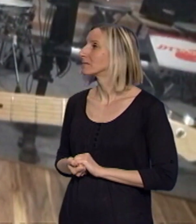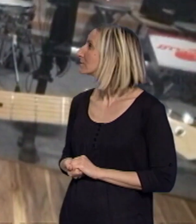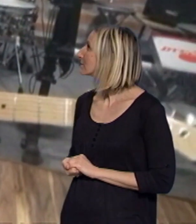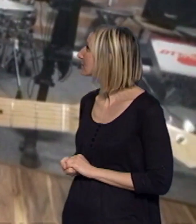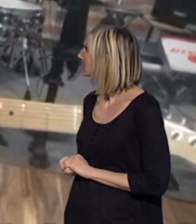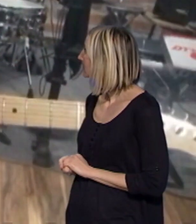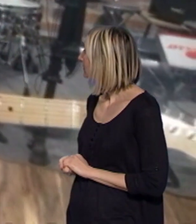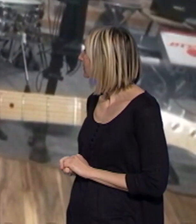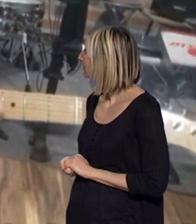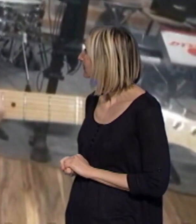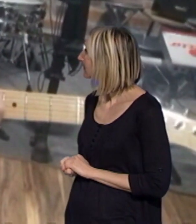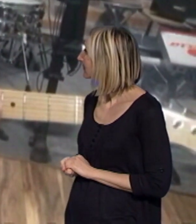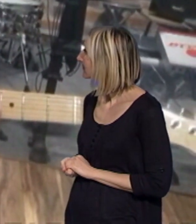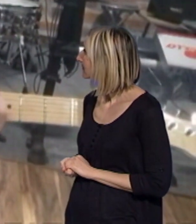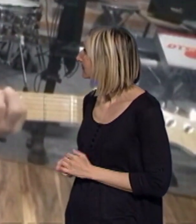C,